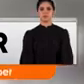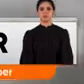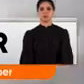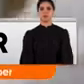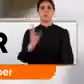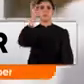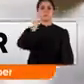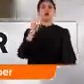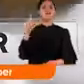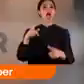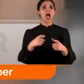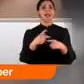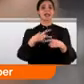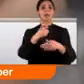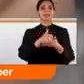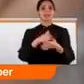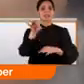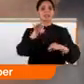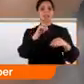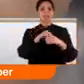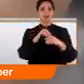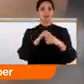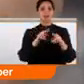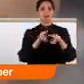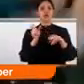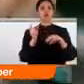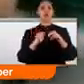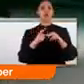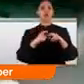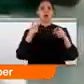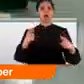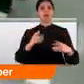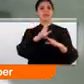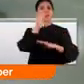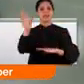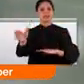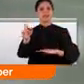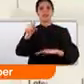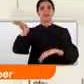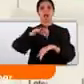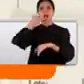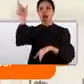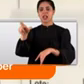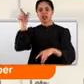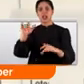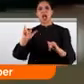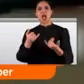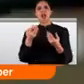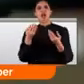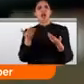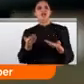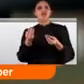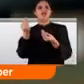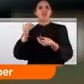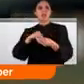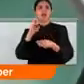Mavi akrep zehri tedavi için Küba'ya giden kanser hastalarının kemoterapi ve radyoterapi ağrılarını hafif atlatmaları için